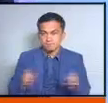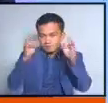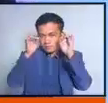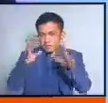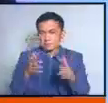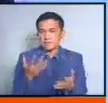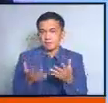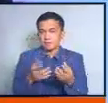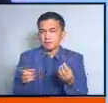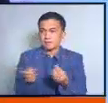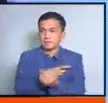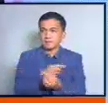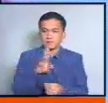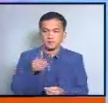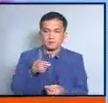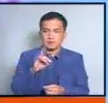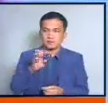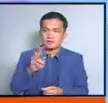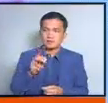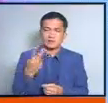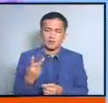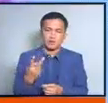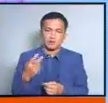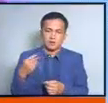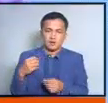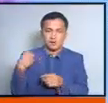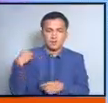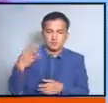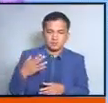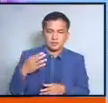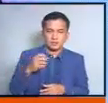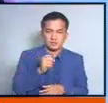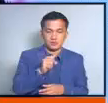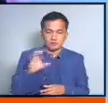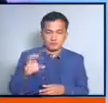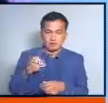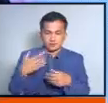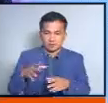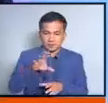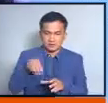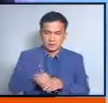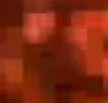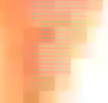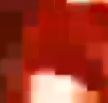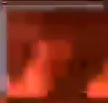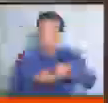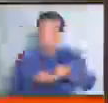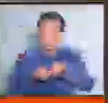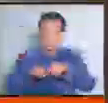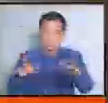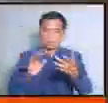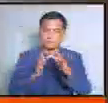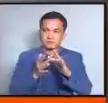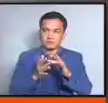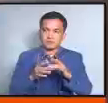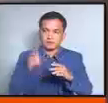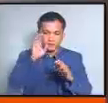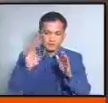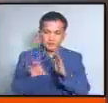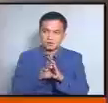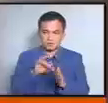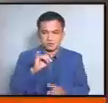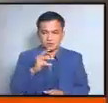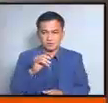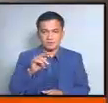Nanganib na patalsik sa UP Dilima ng dalawang opisyal ng Student Council matapos masangkot sa hazing. Kumala sa social media ang litrato ng